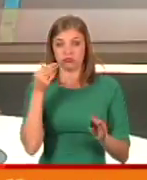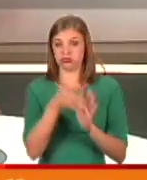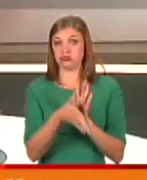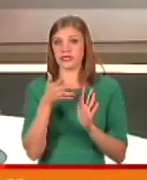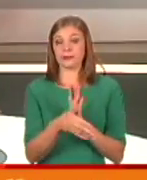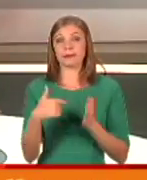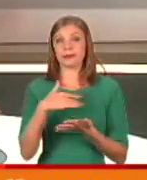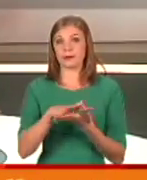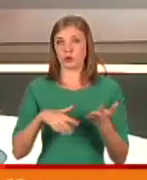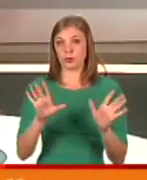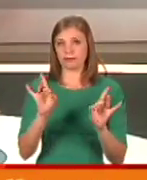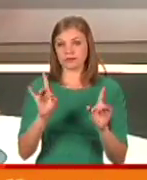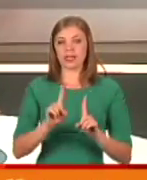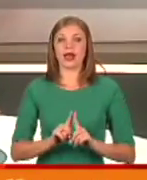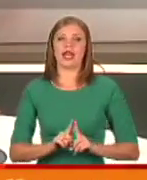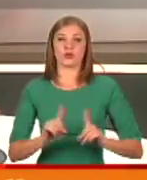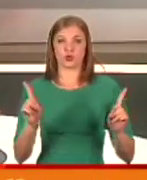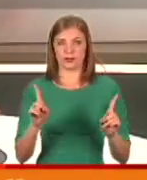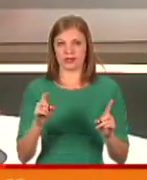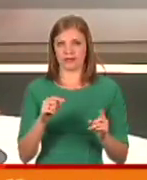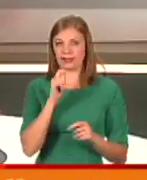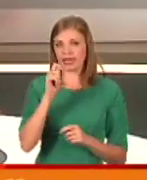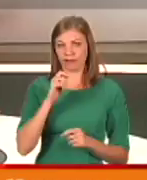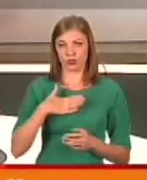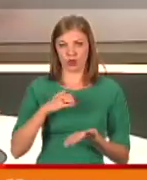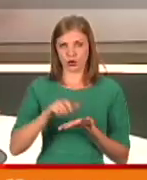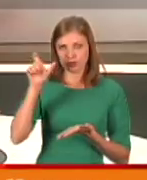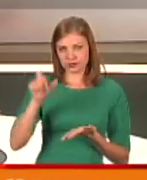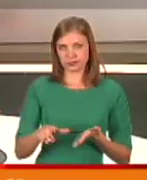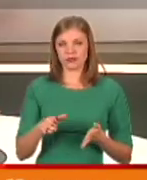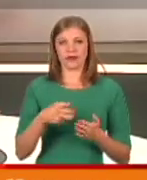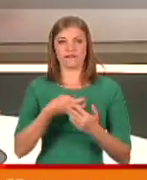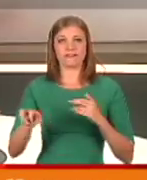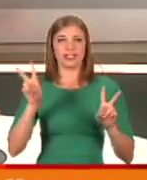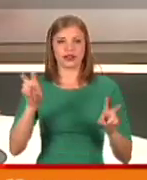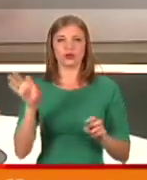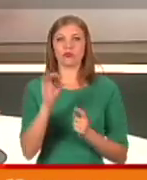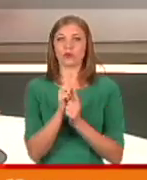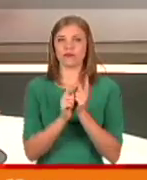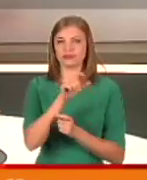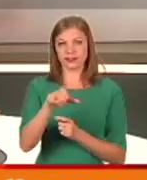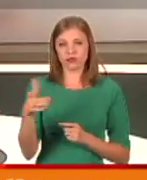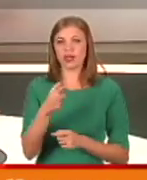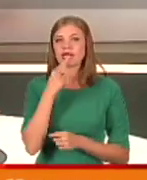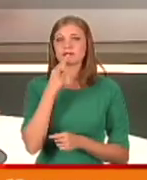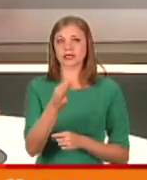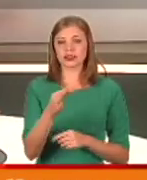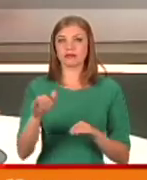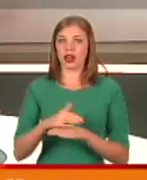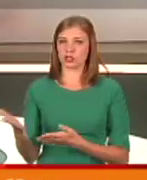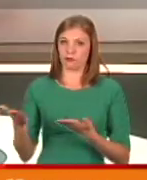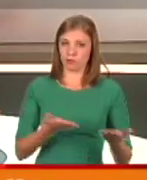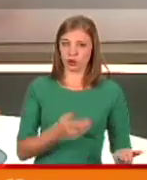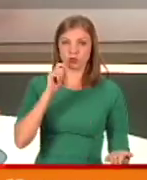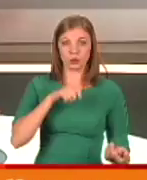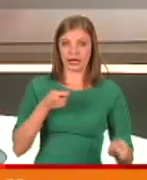Ми продовжуємо серію ексклюзивних інтерв'ю Ольги Кучер «Вихід» про реформаторів, яким сказали «ласкаво просимо